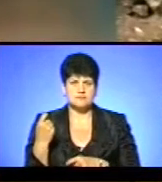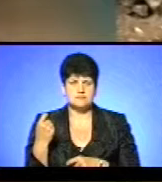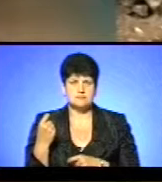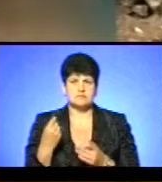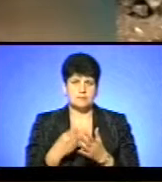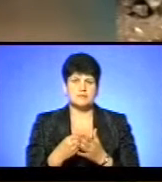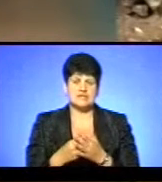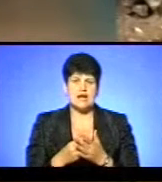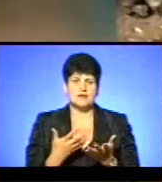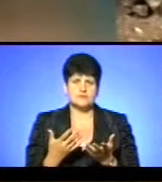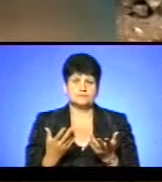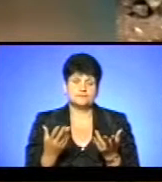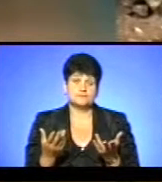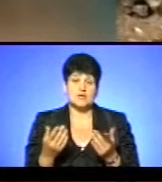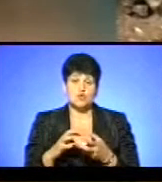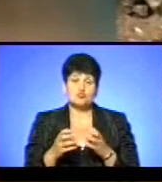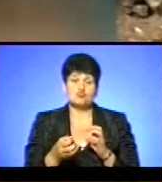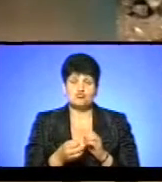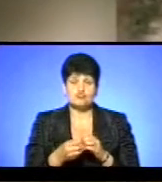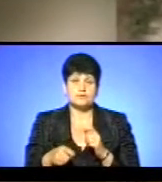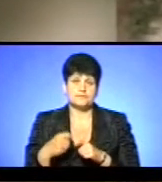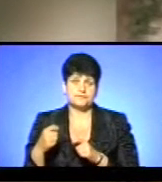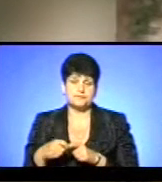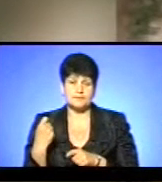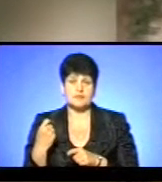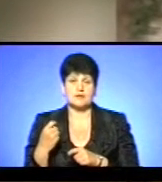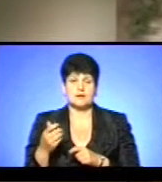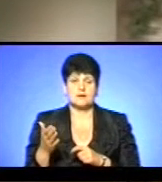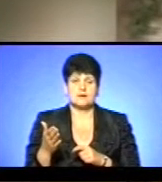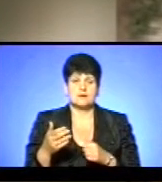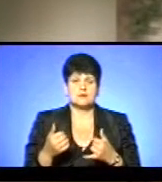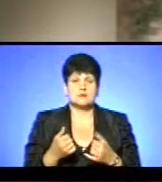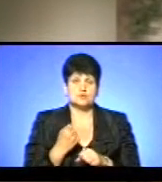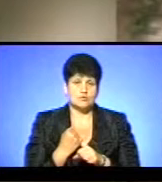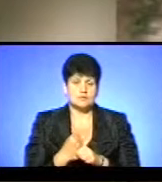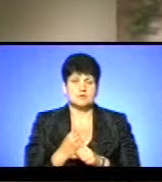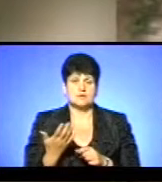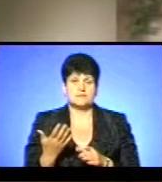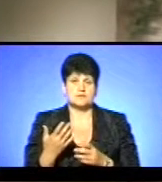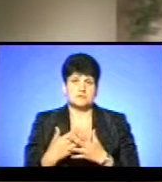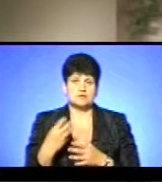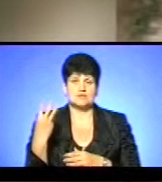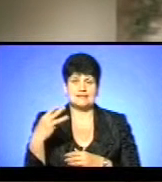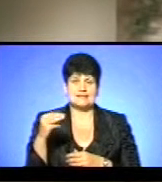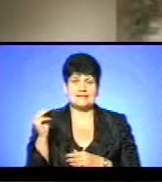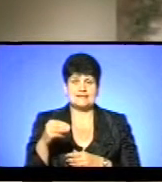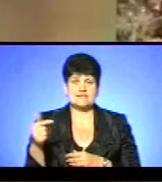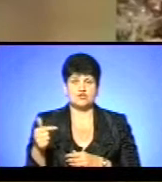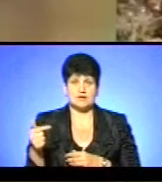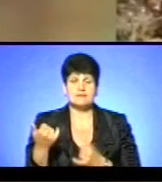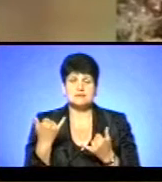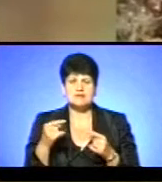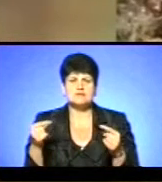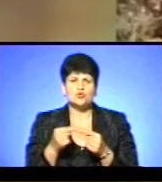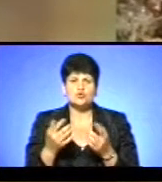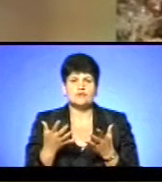матеріальним цінностям сума збитків нанесена рибному господарству України в районі 30 тисяч гривень. Тобто збитки зараз встановлюються,